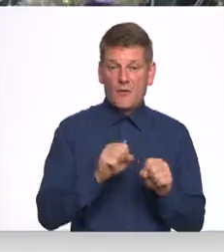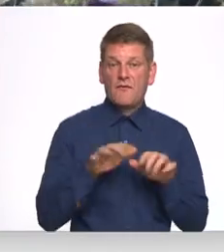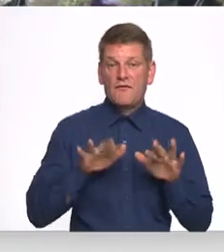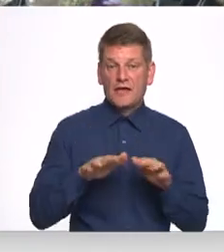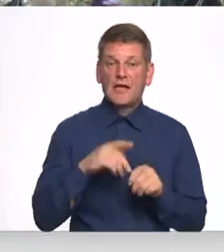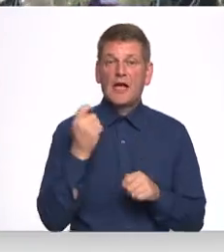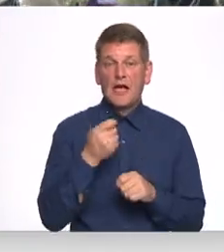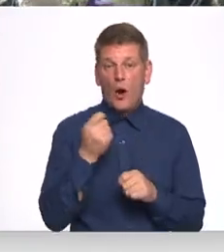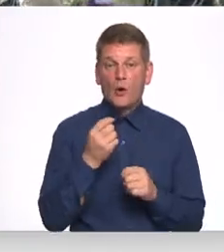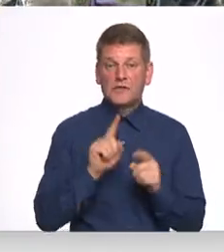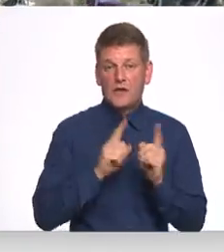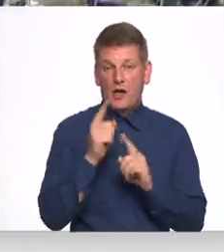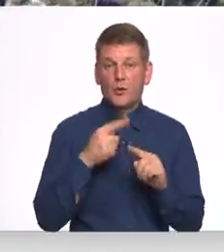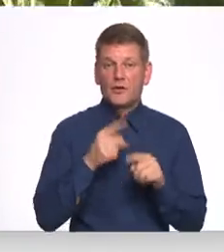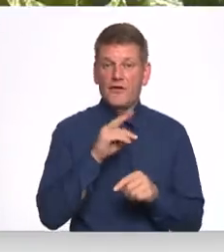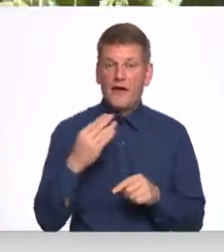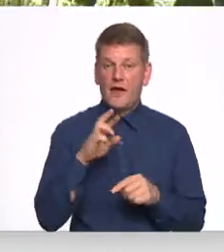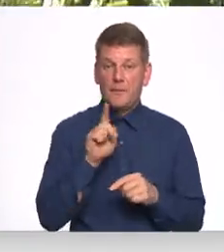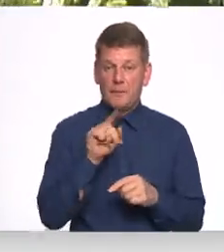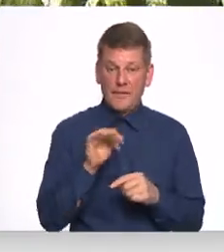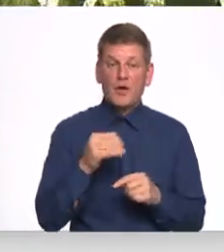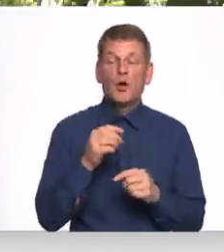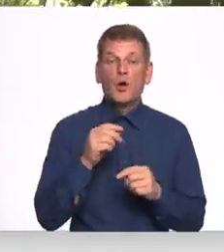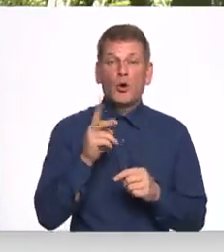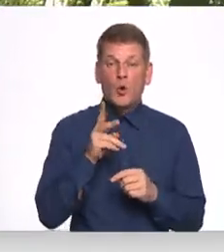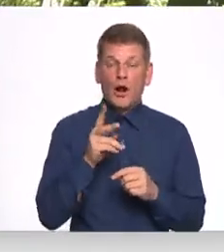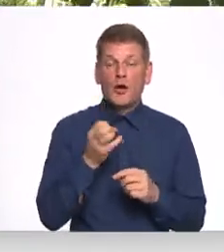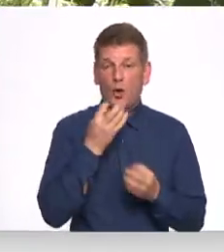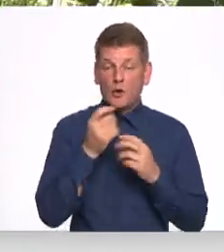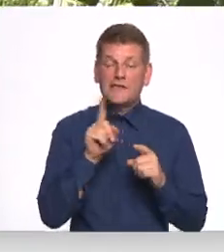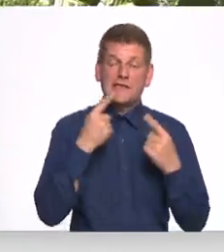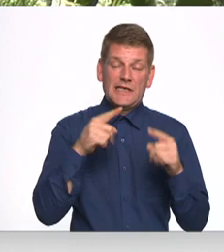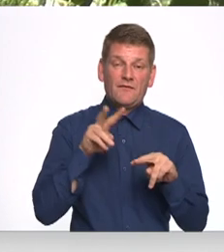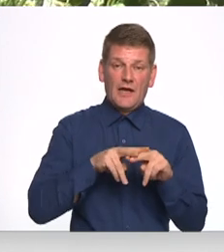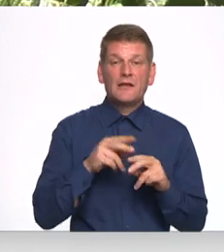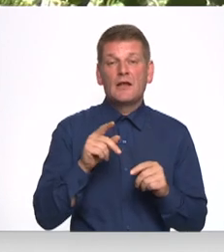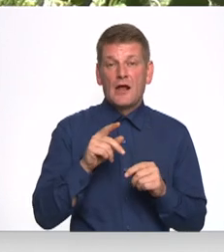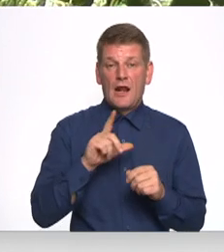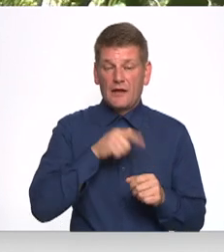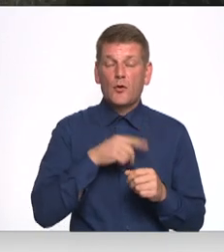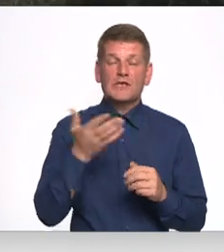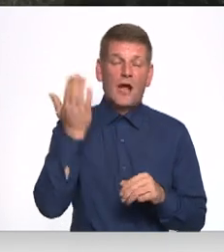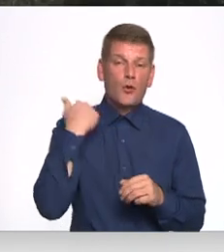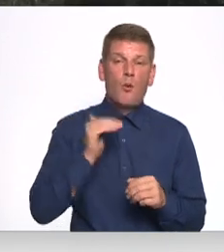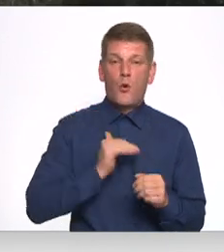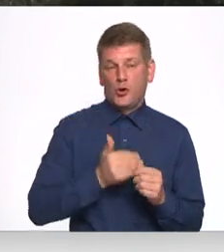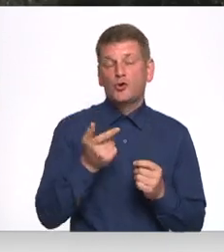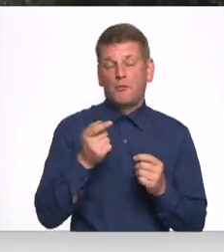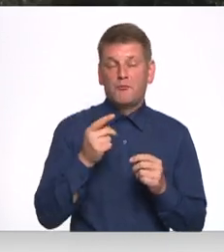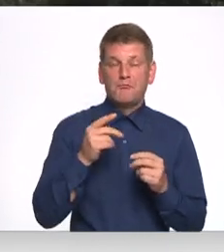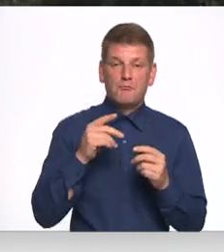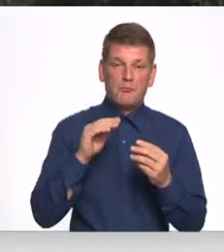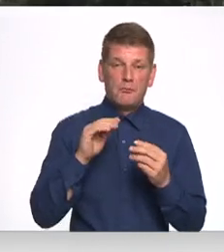vietējās graudzāles un ķērpji. Krokainā roze sastopam arī citviet Latvijā īpaši seno mūžu parkos, kad norāda dabas